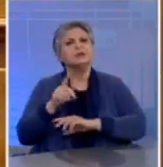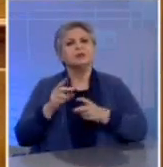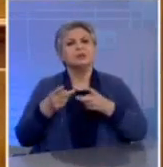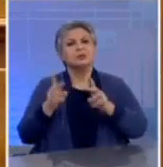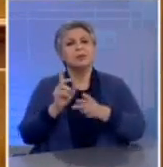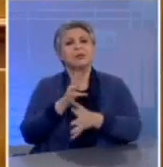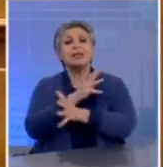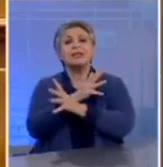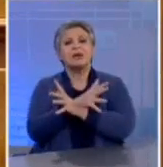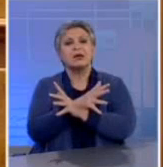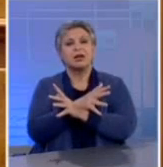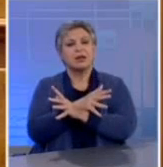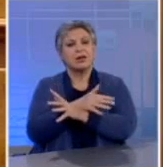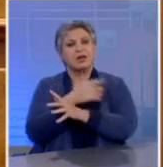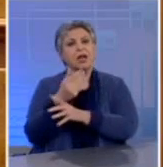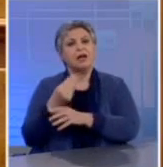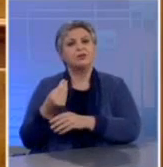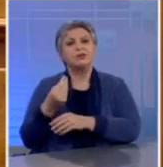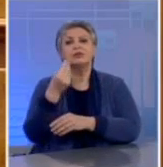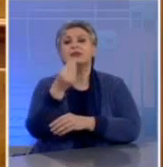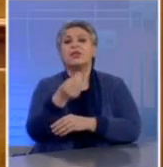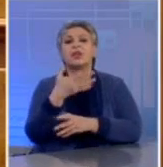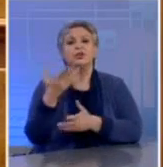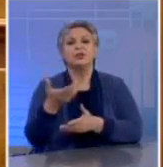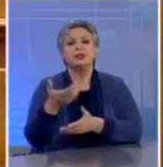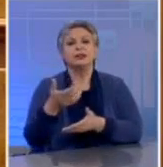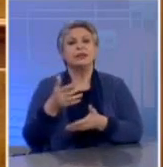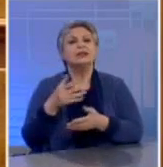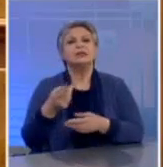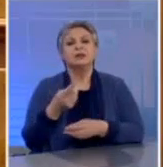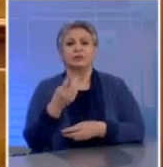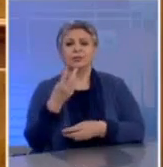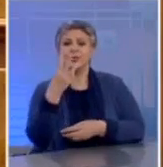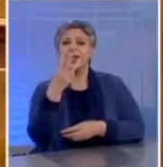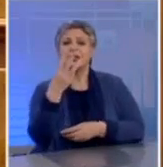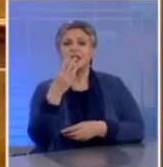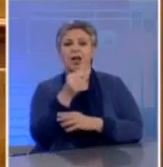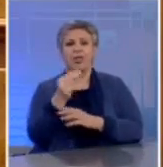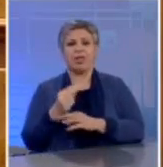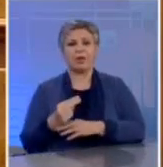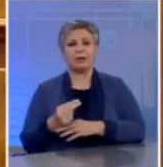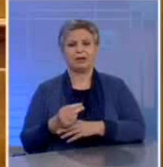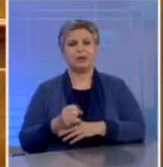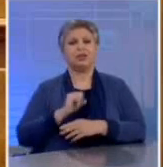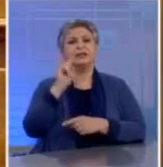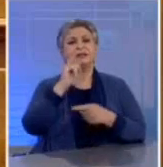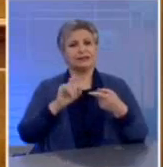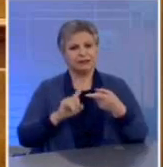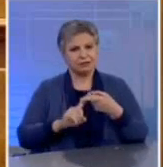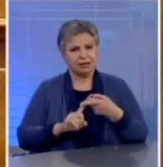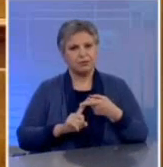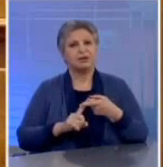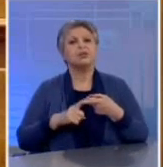να καταθέσει στο κοινό register τρεις υποθέσεις, της Siemens, του